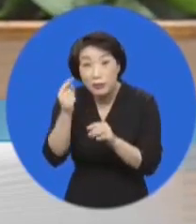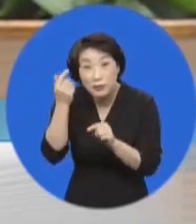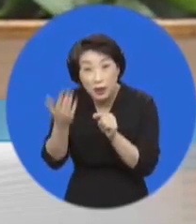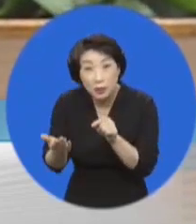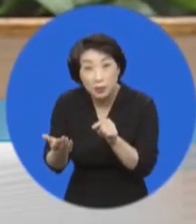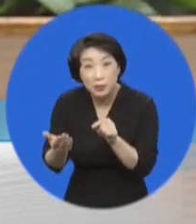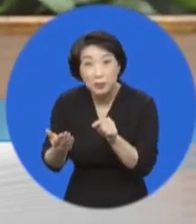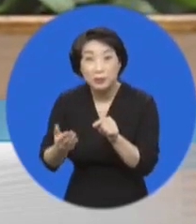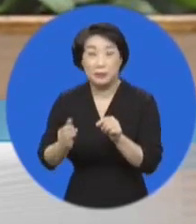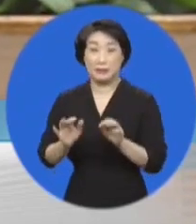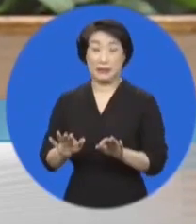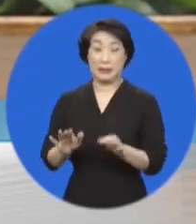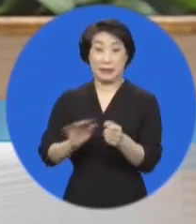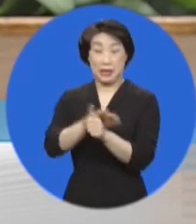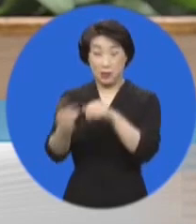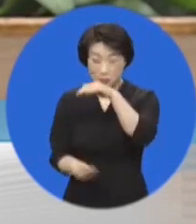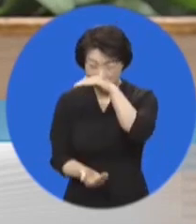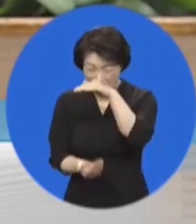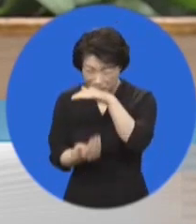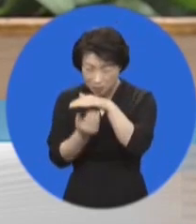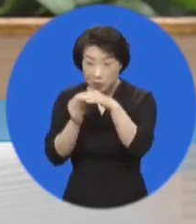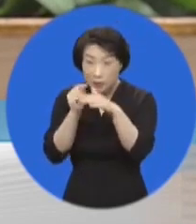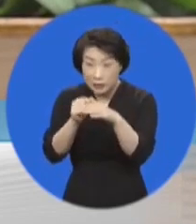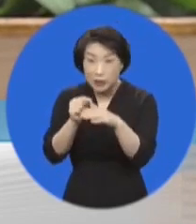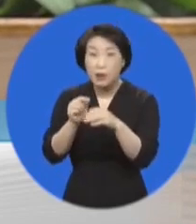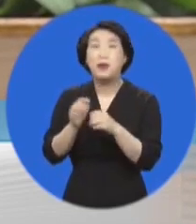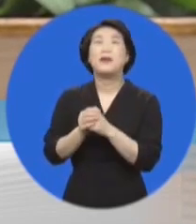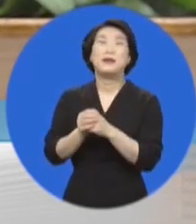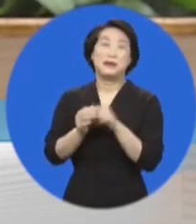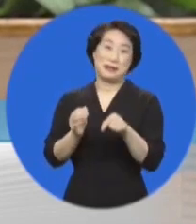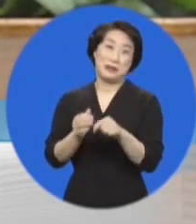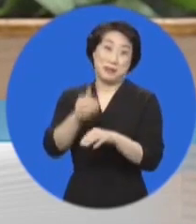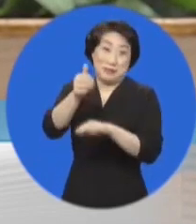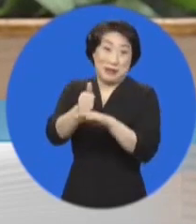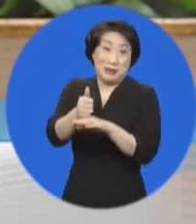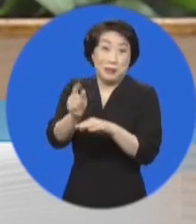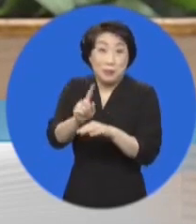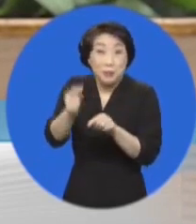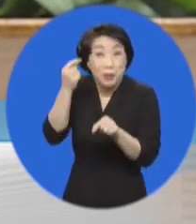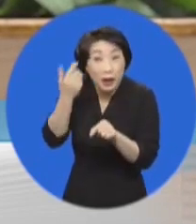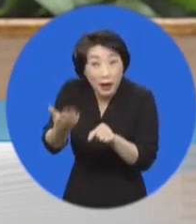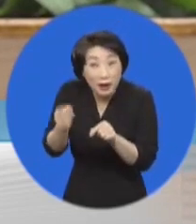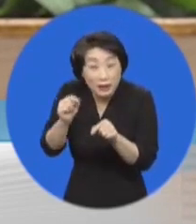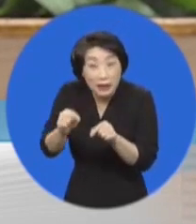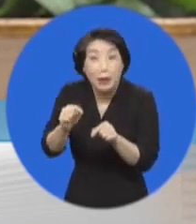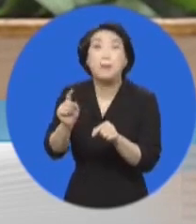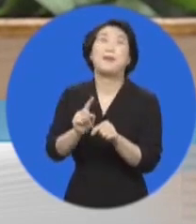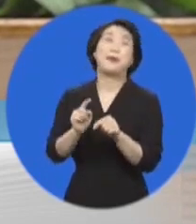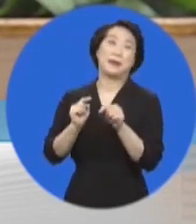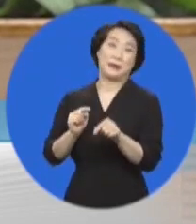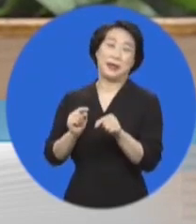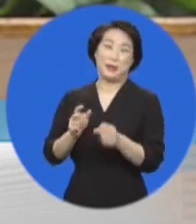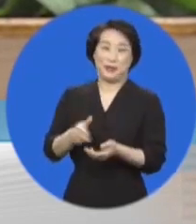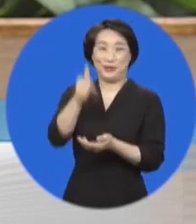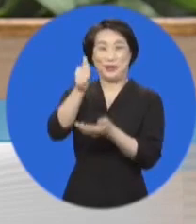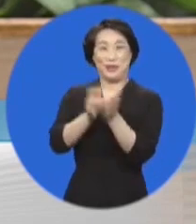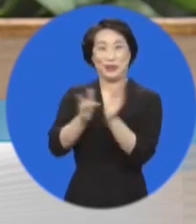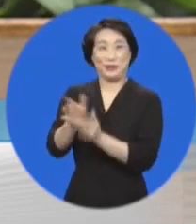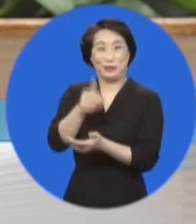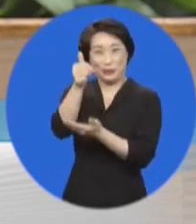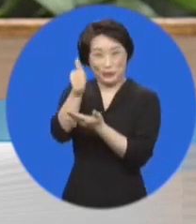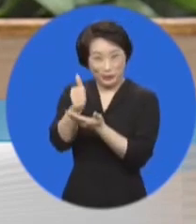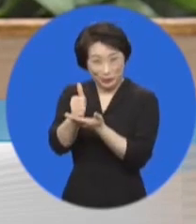무엇이냐? 사랑의 최고의 봉우리가 뭐냐? 이것이 바로 주